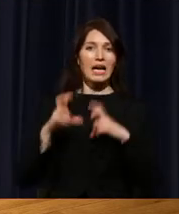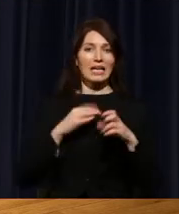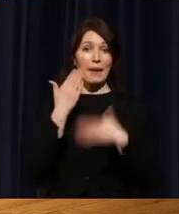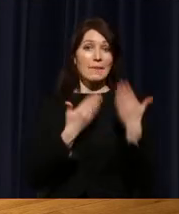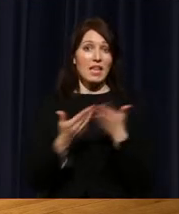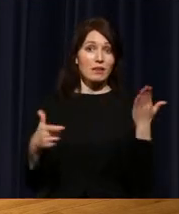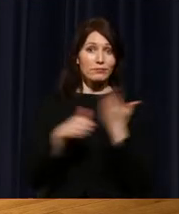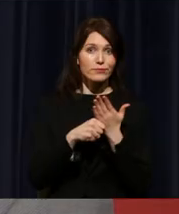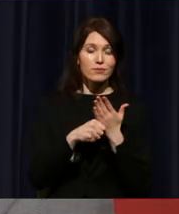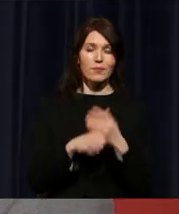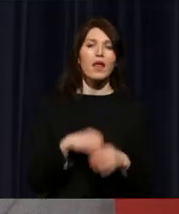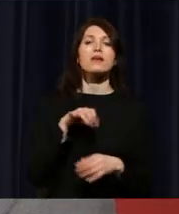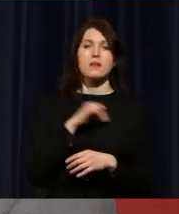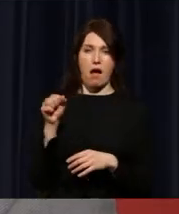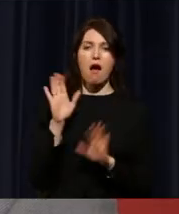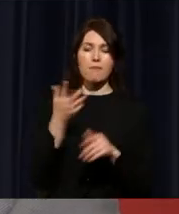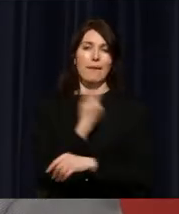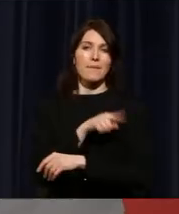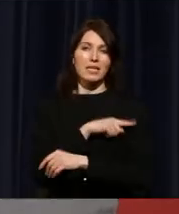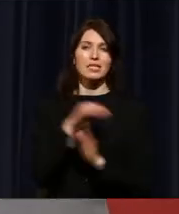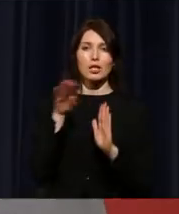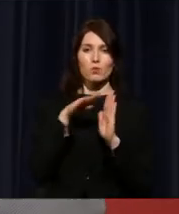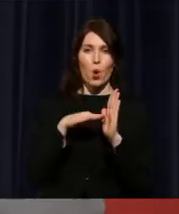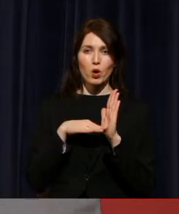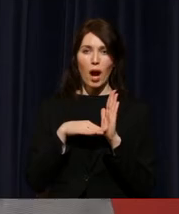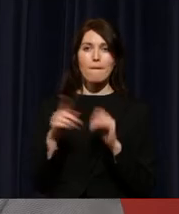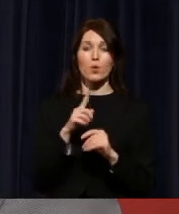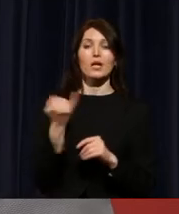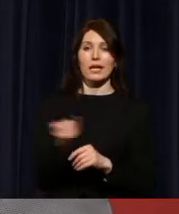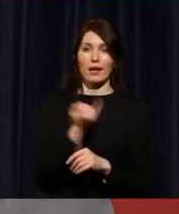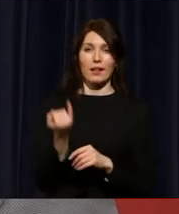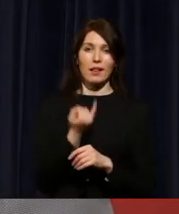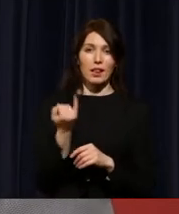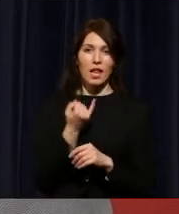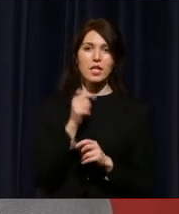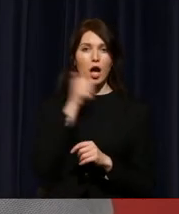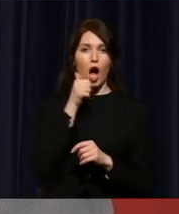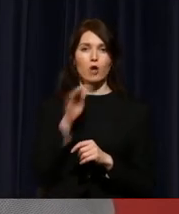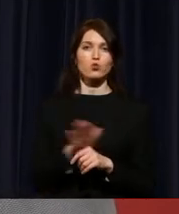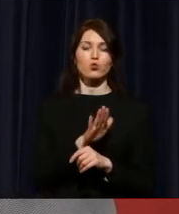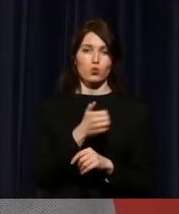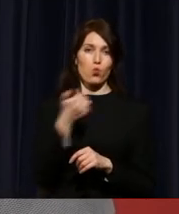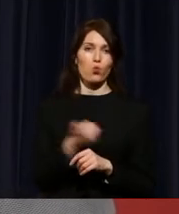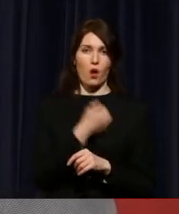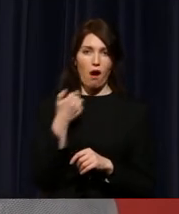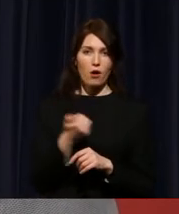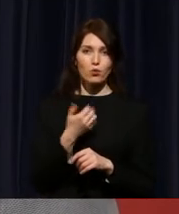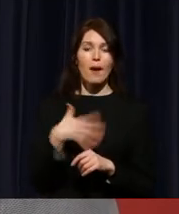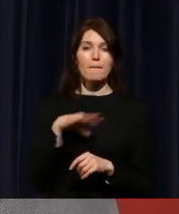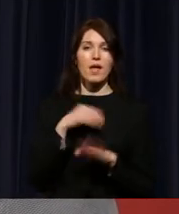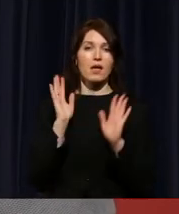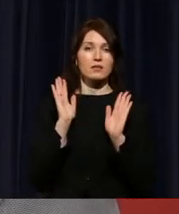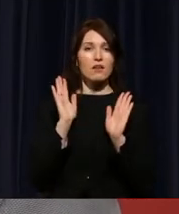akadēmiju pieslēgties. Jā, par medicīnas programmu ir interese katru gadu. Mēs